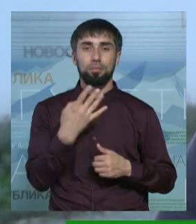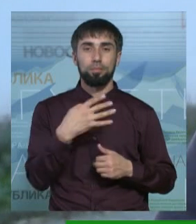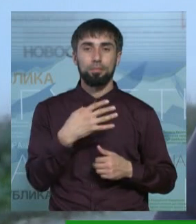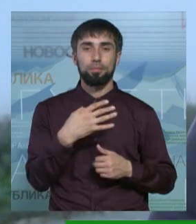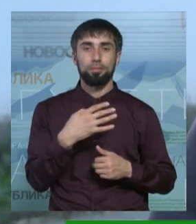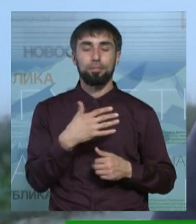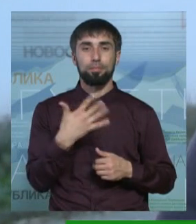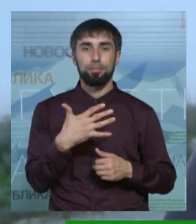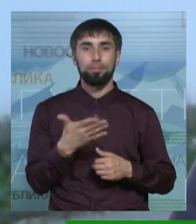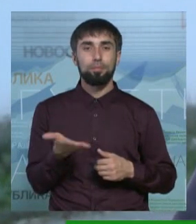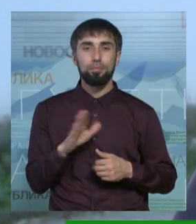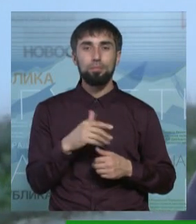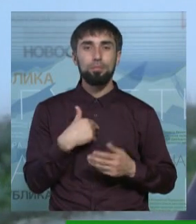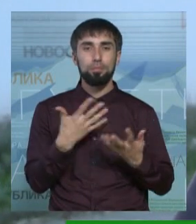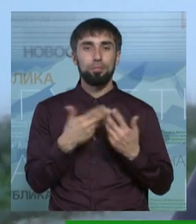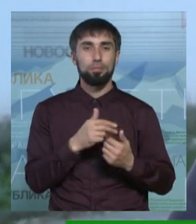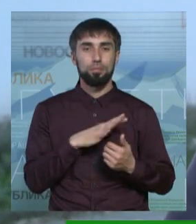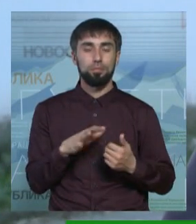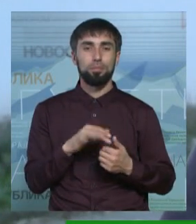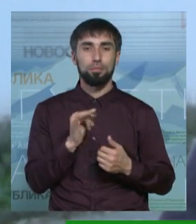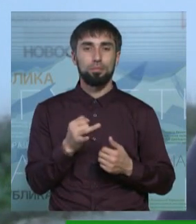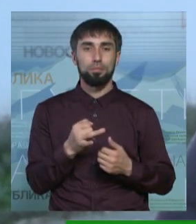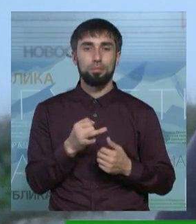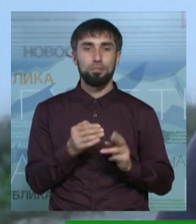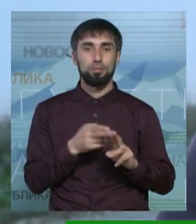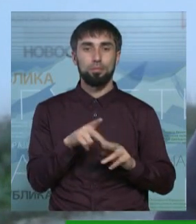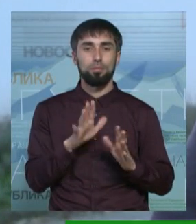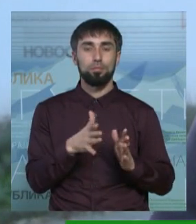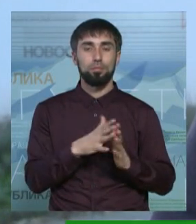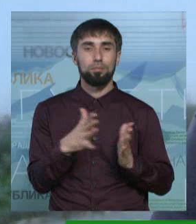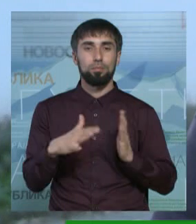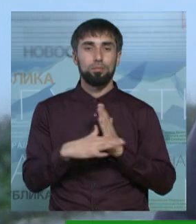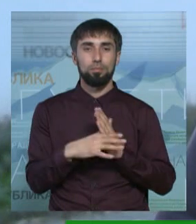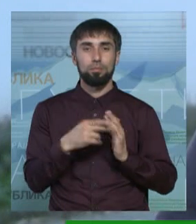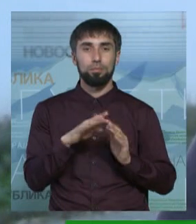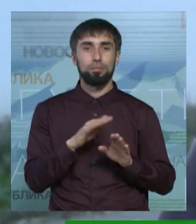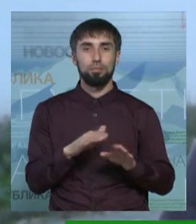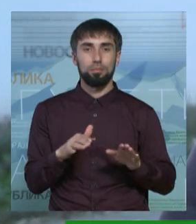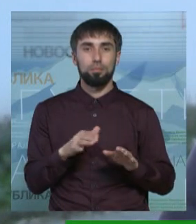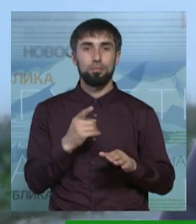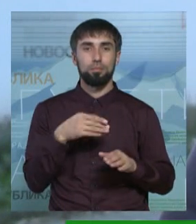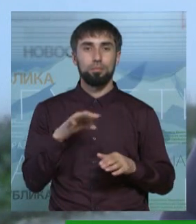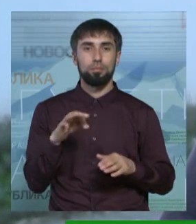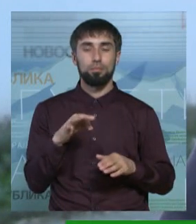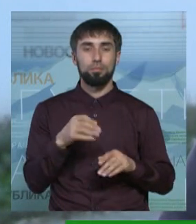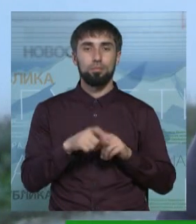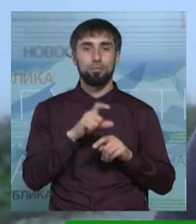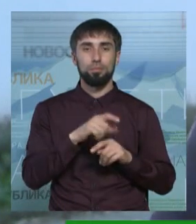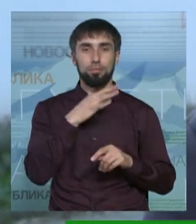40-50 штук примерно, я не считал их. И это будет очень сильное подспорье для детей, потому что очень